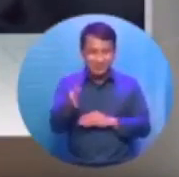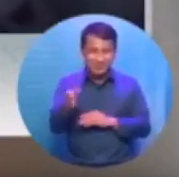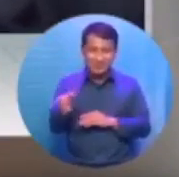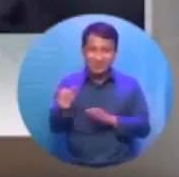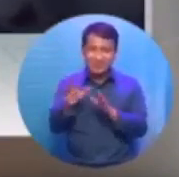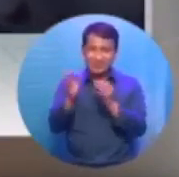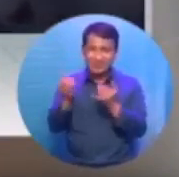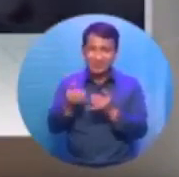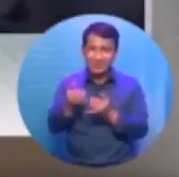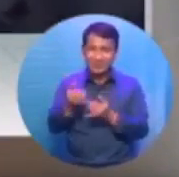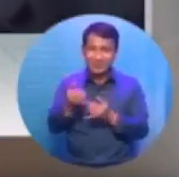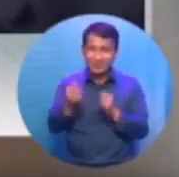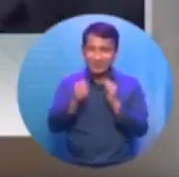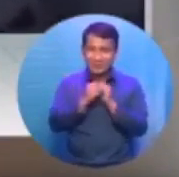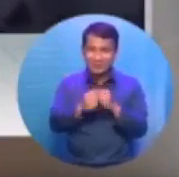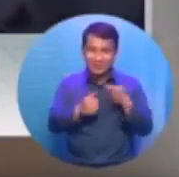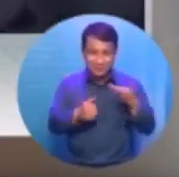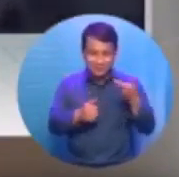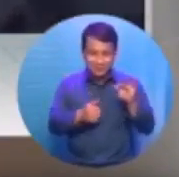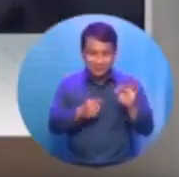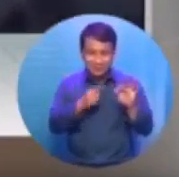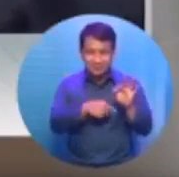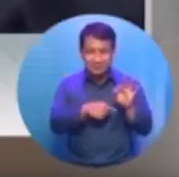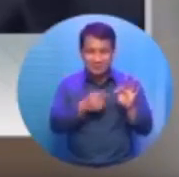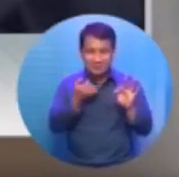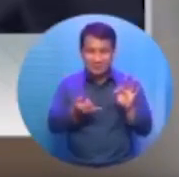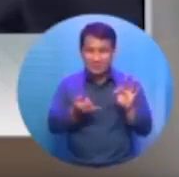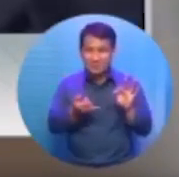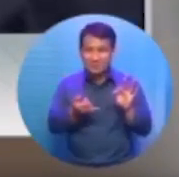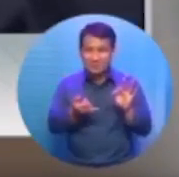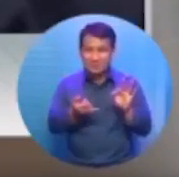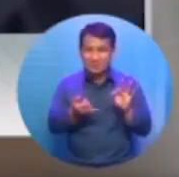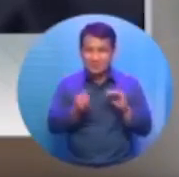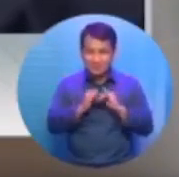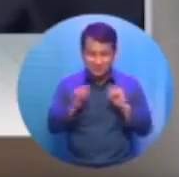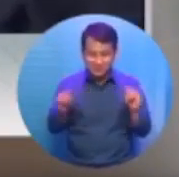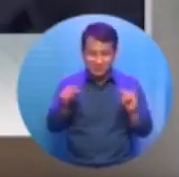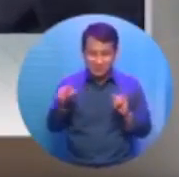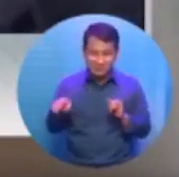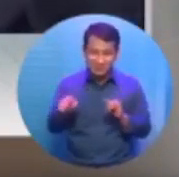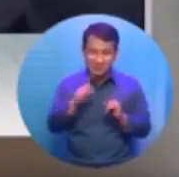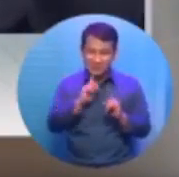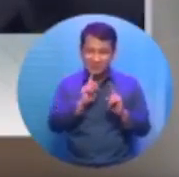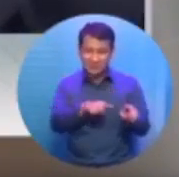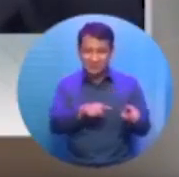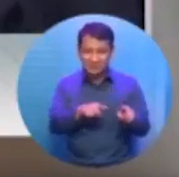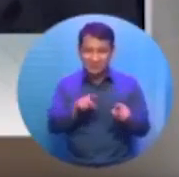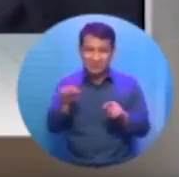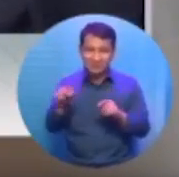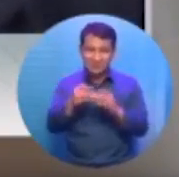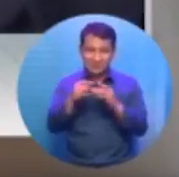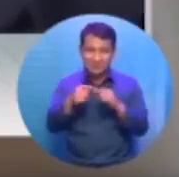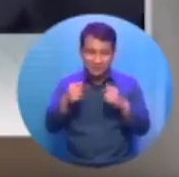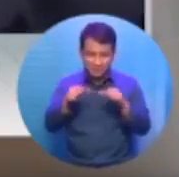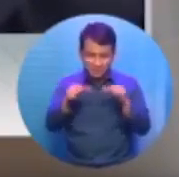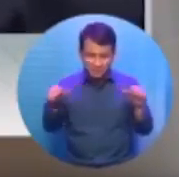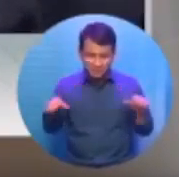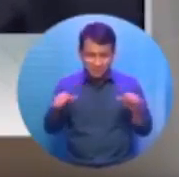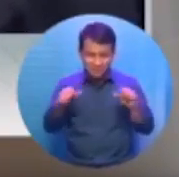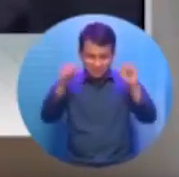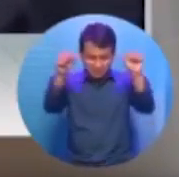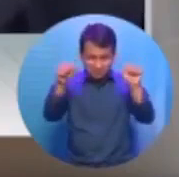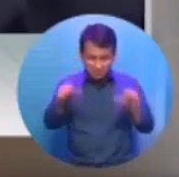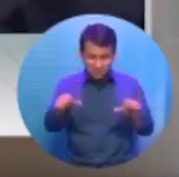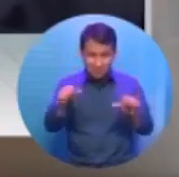itong si Mr. Mejia, kasama yung kanyang girlfriend ngayon mismo, even while we speak, eh, i-report daw sa anti-cybercrime yung